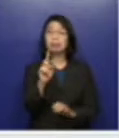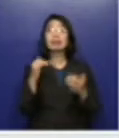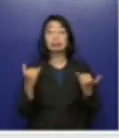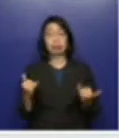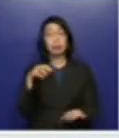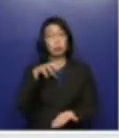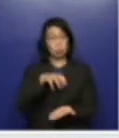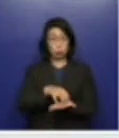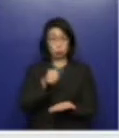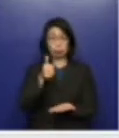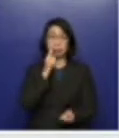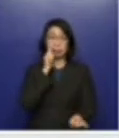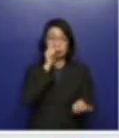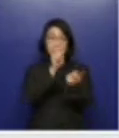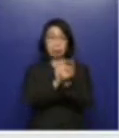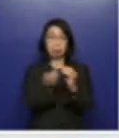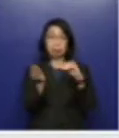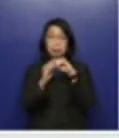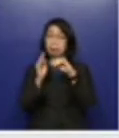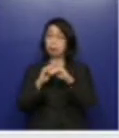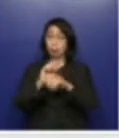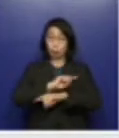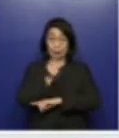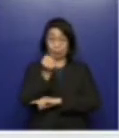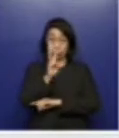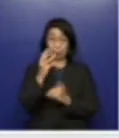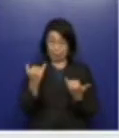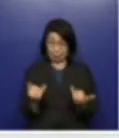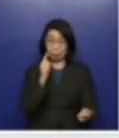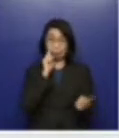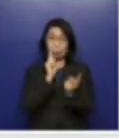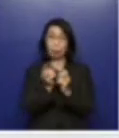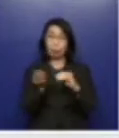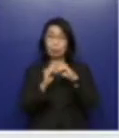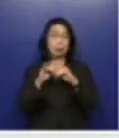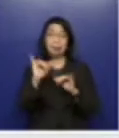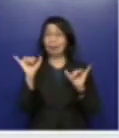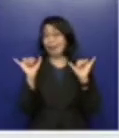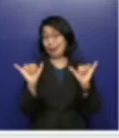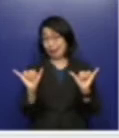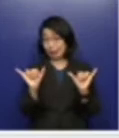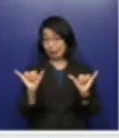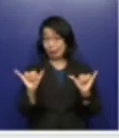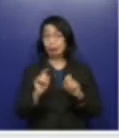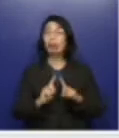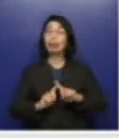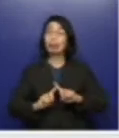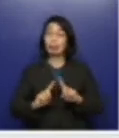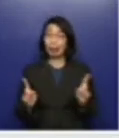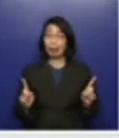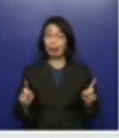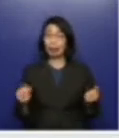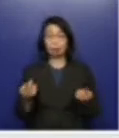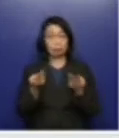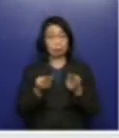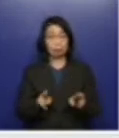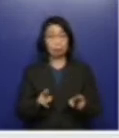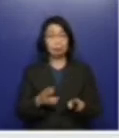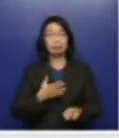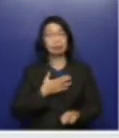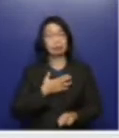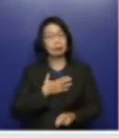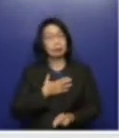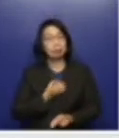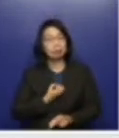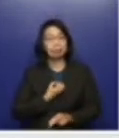ม่มีครับท่านประธานครับณวันนี้วันที่16ยังไม่มีท่านประธานครับเหตุการณ์นี้เนี่ยมันสร้าง